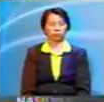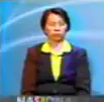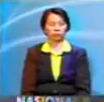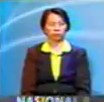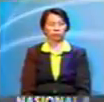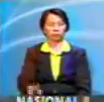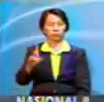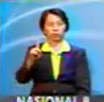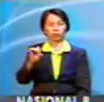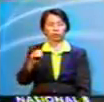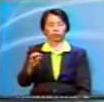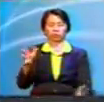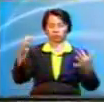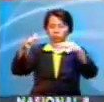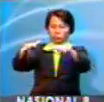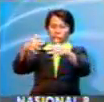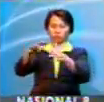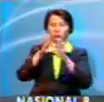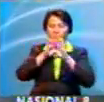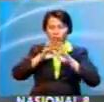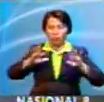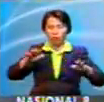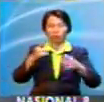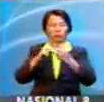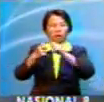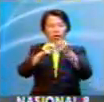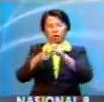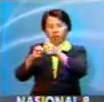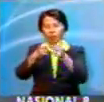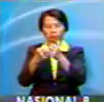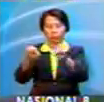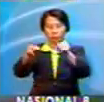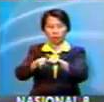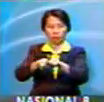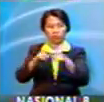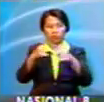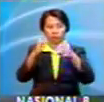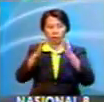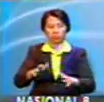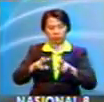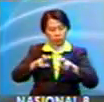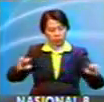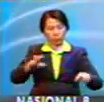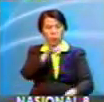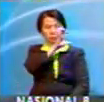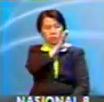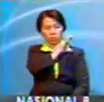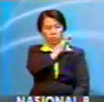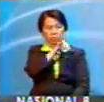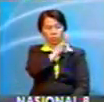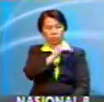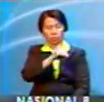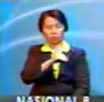KOM kembali menjadi tumpuan selepas sepi susulan pelbagai isu yang melanda atlet, barisan kejurulatihan